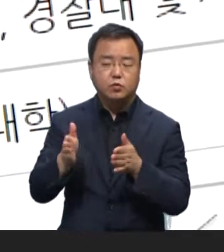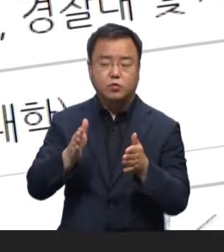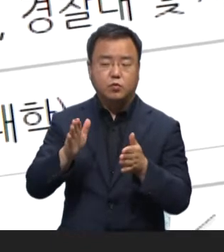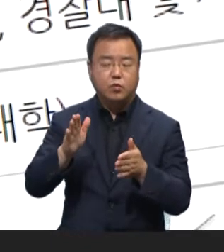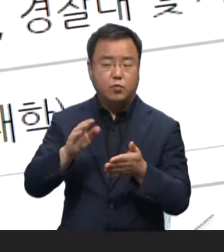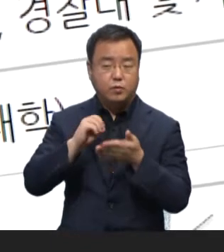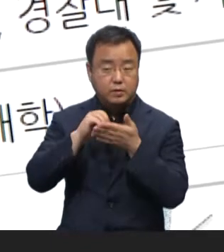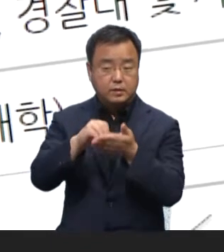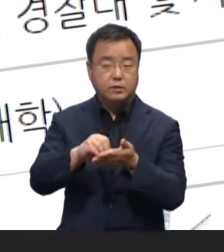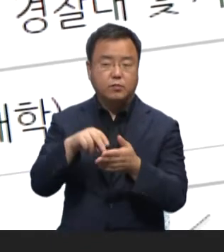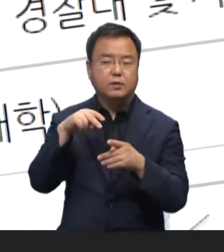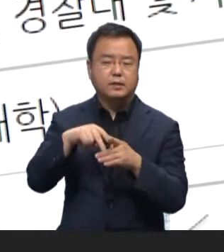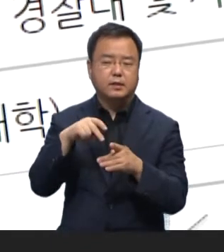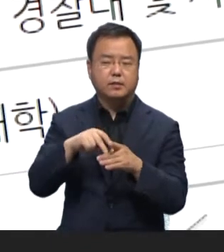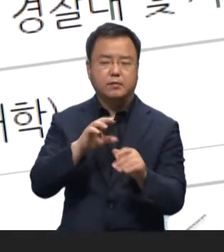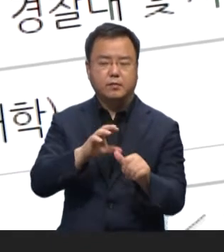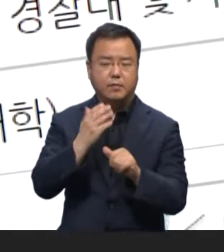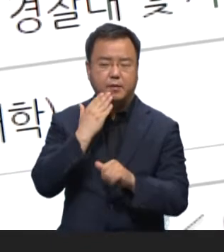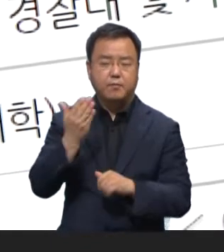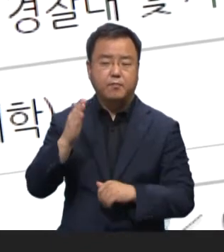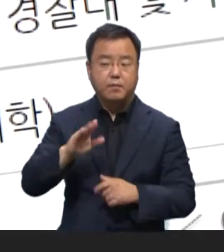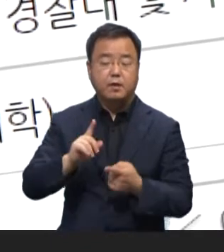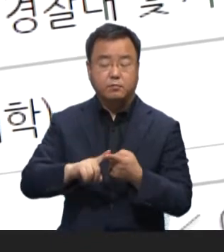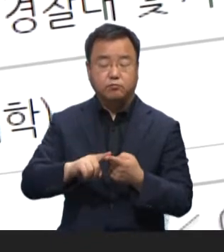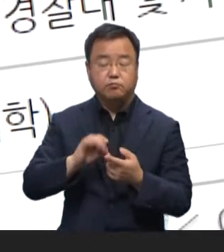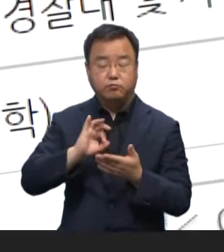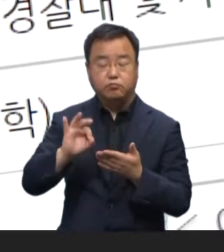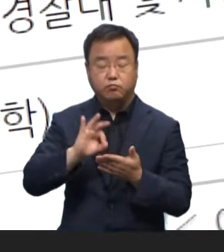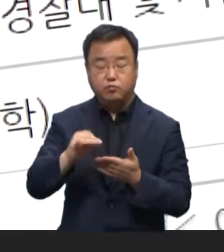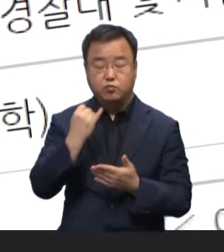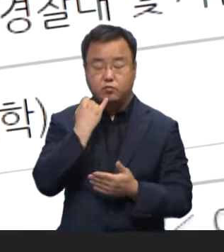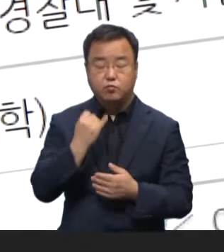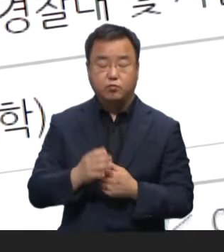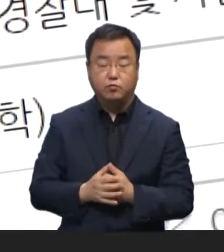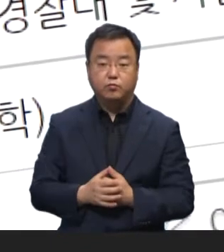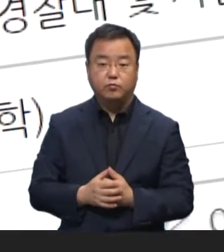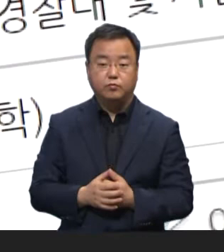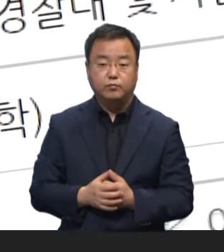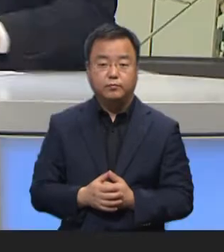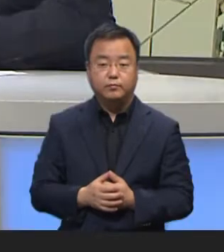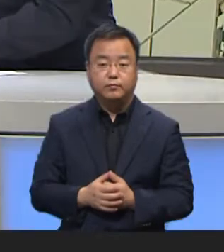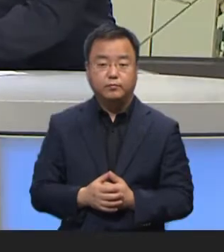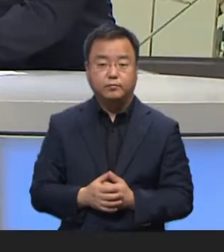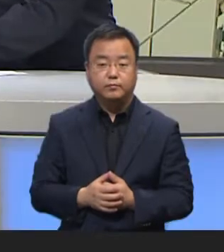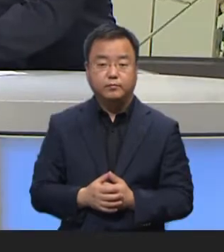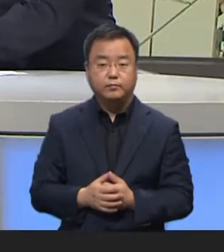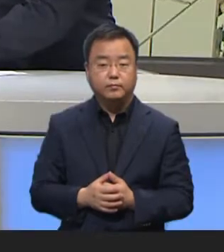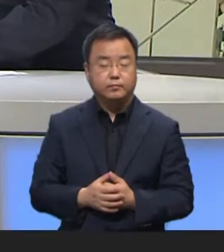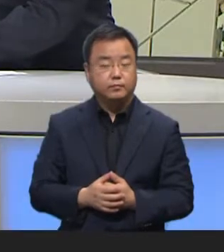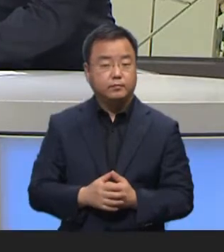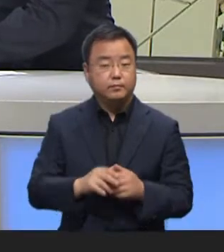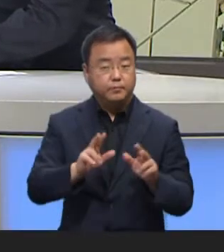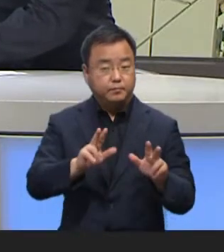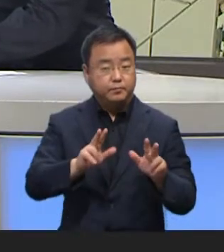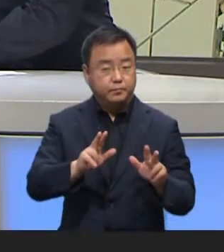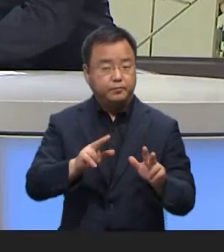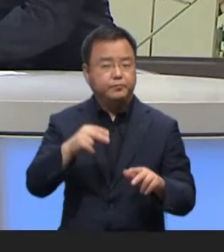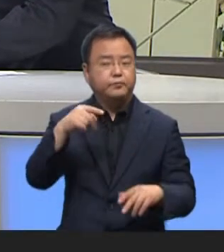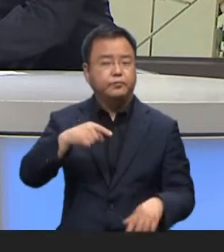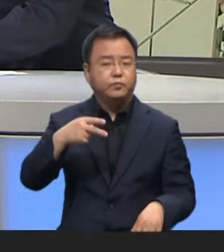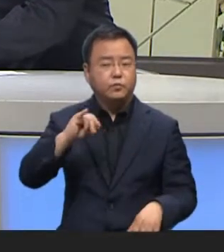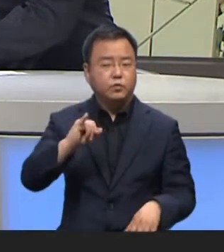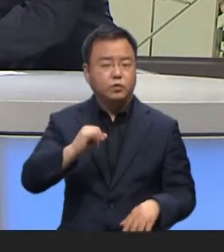진행하고 있는데요 이곳을 이용하는 것도 선생들에게 한 가지 방법이 되겠습니다 그다 어 지금 이제 본격적으로 수시